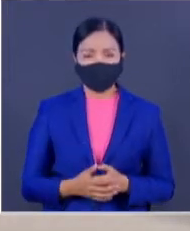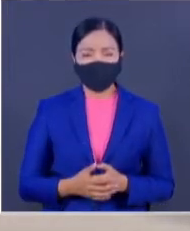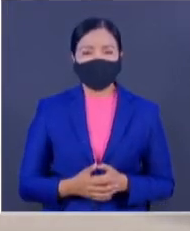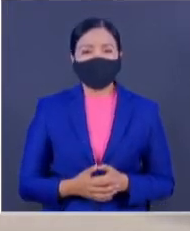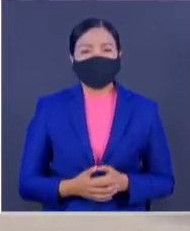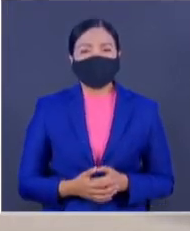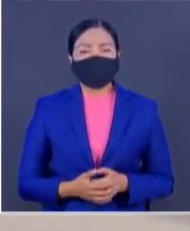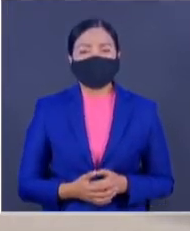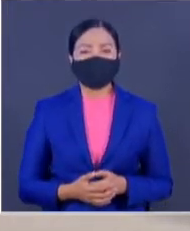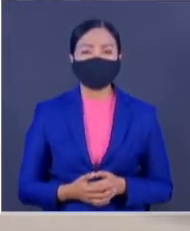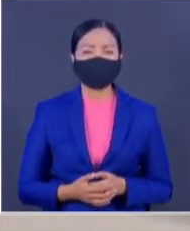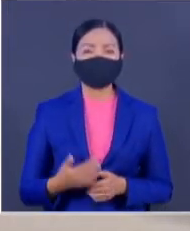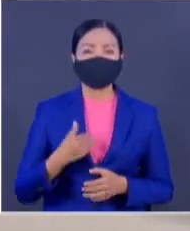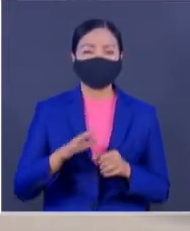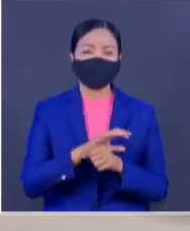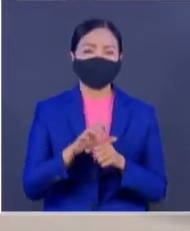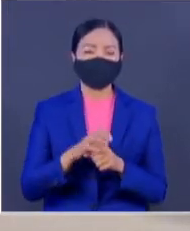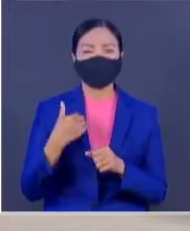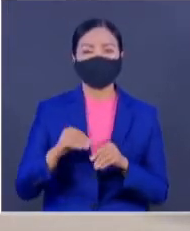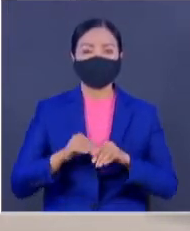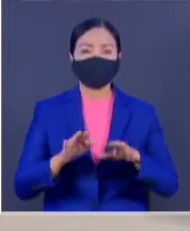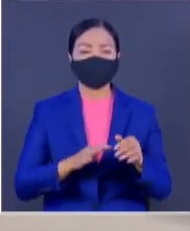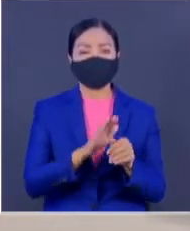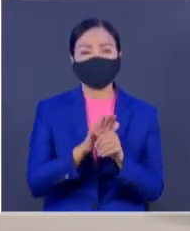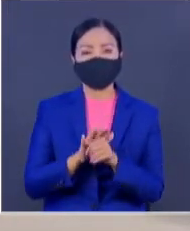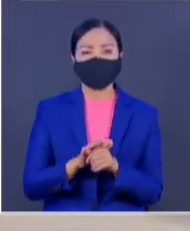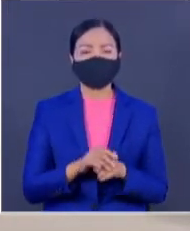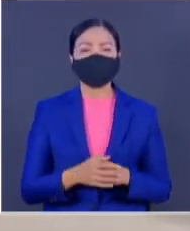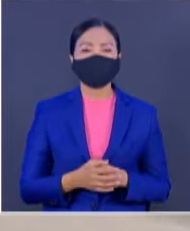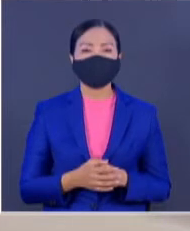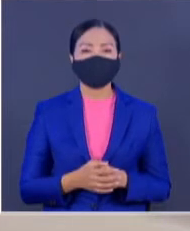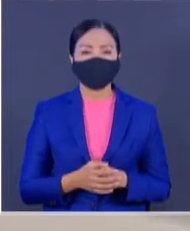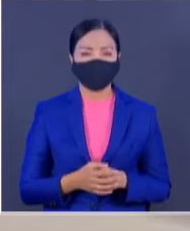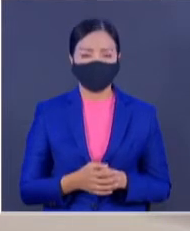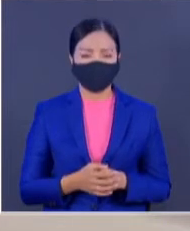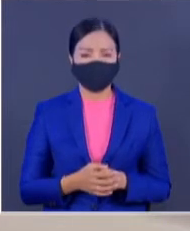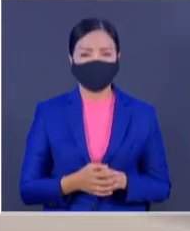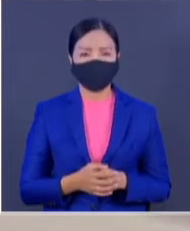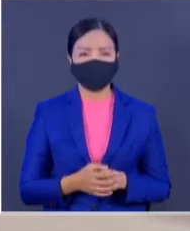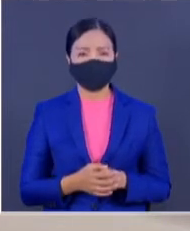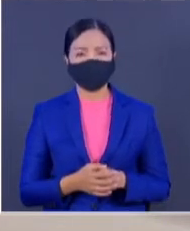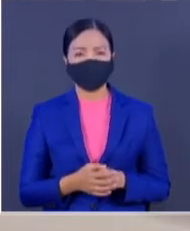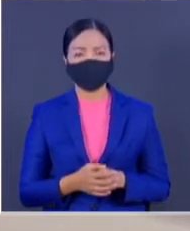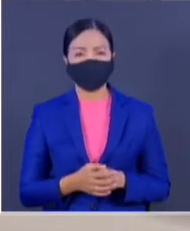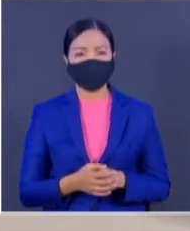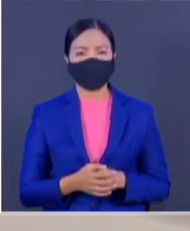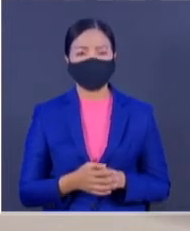เดี๋ยวถ้าตามมาแต่ว่าตอนนี้โควิดครับเราก็เห็นใจคนที่โดนฟ้องก็อย่าเพิ่งมาละกันเดี๋ยวค่อยมา